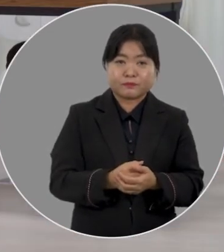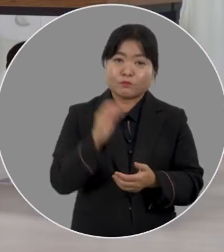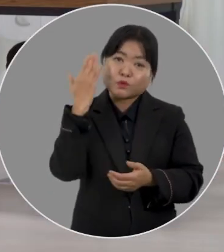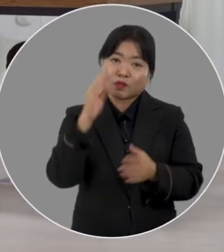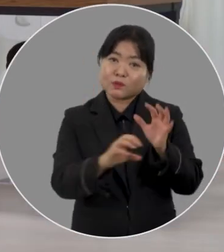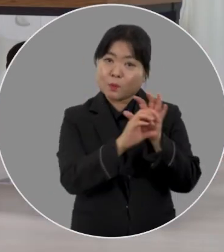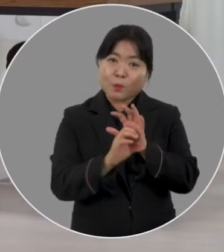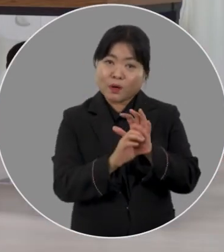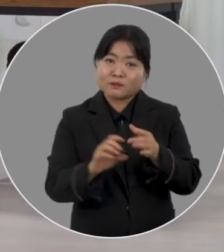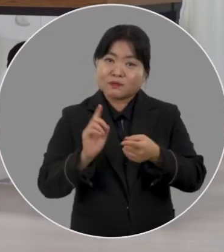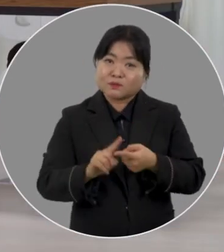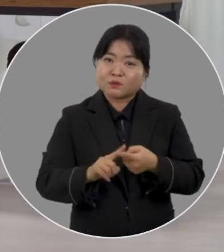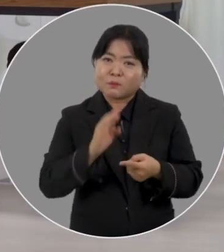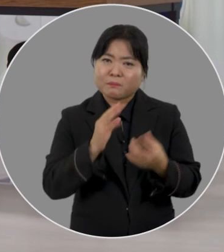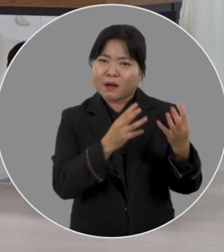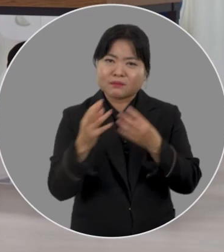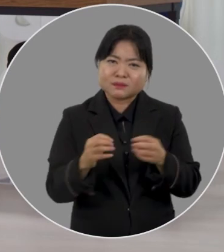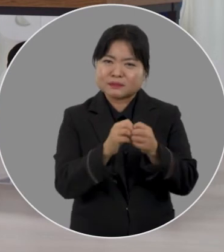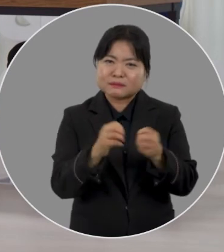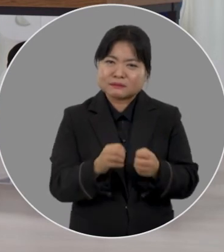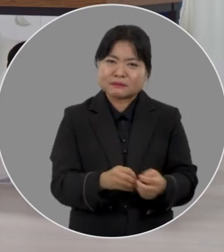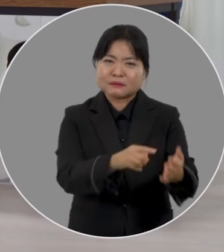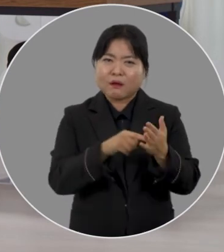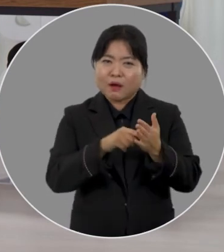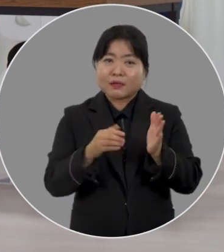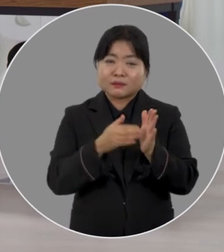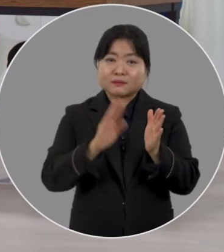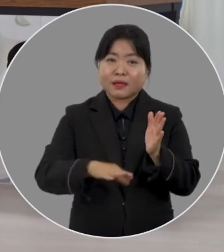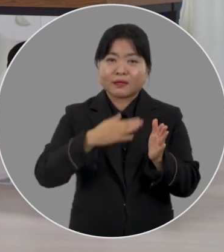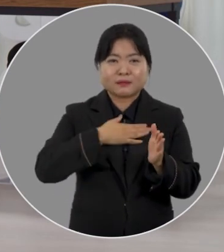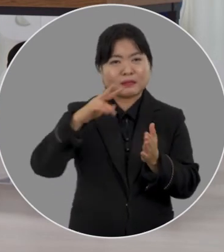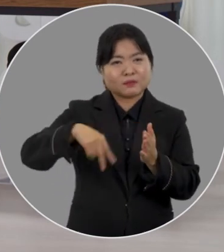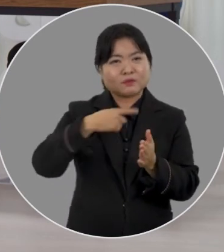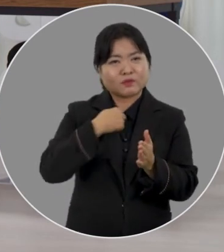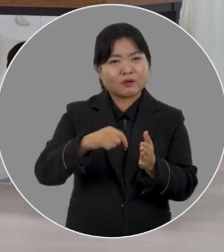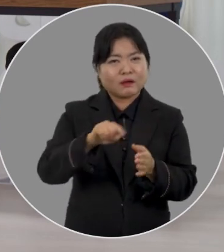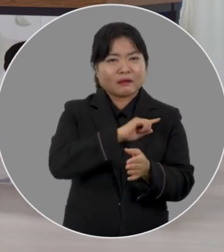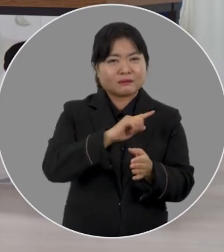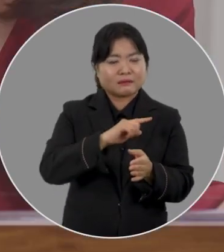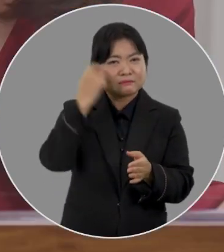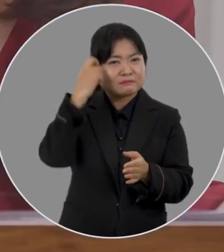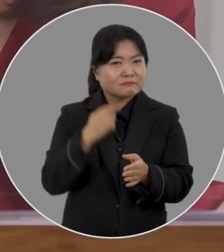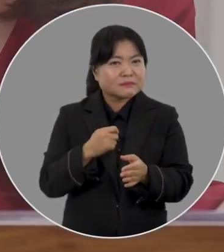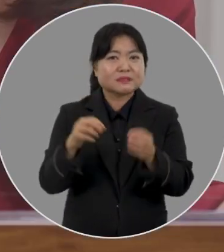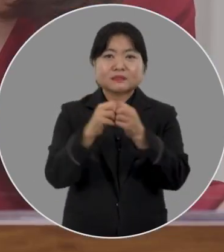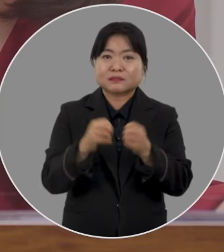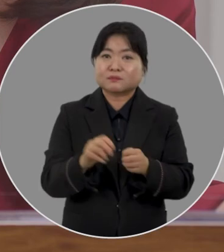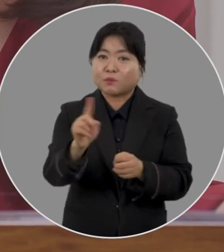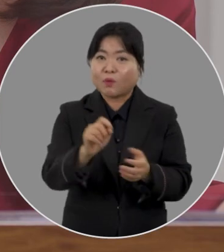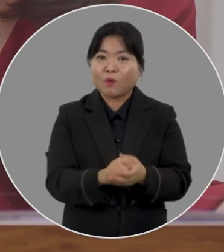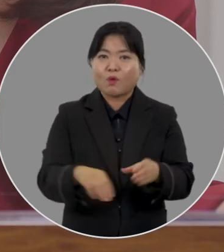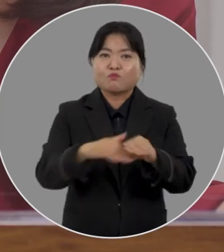뭐 최근에 뭐 코로나에 대해서 정말 많은 글들이 나오는데 뭐 제가 읽었던 가장 인상적인 글은